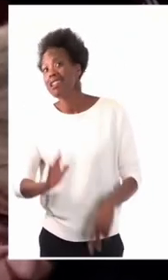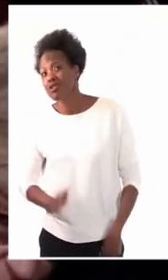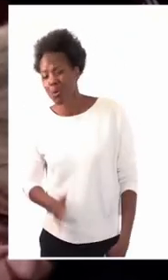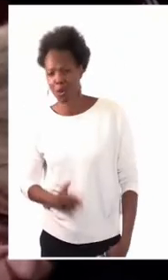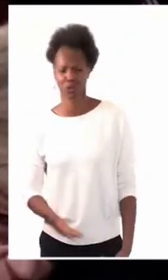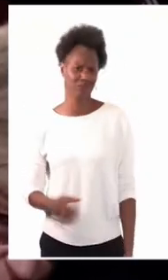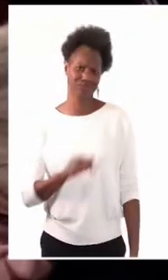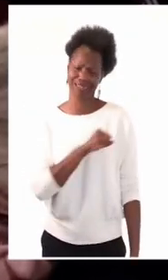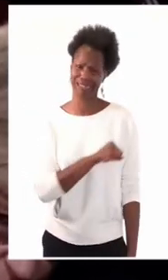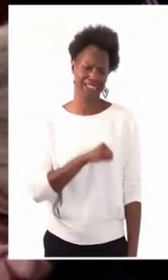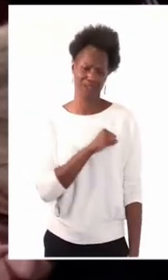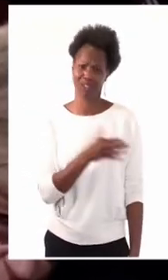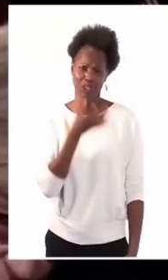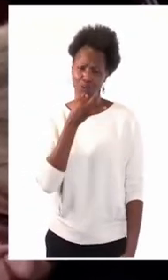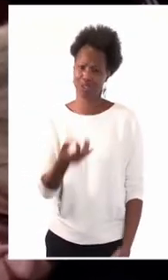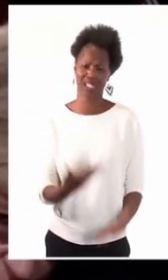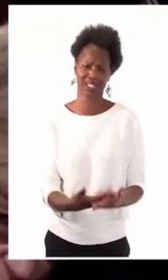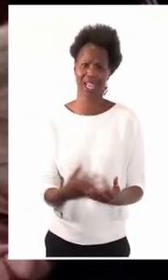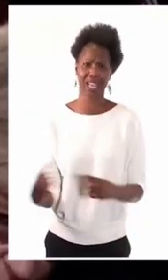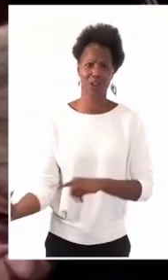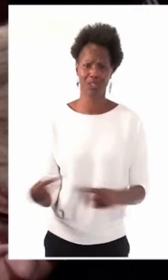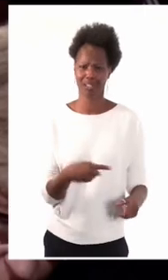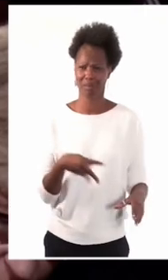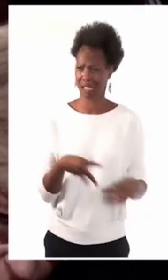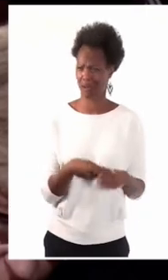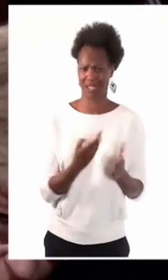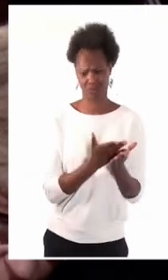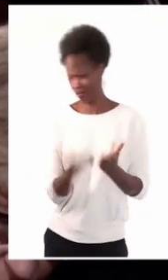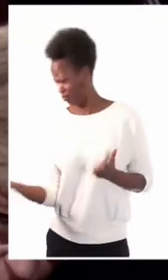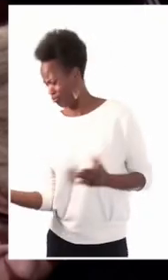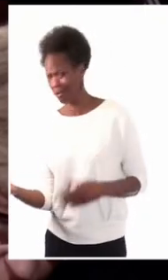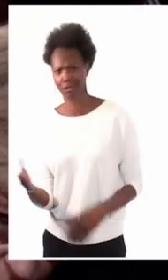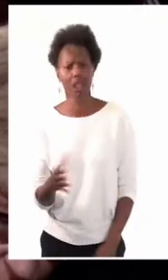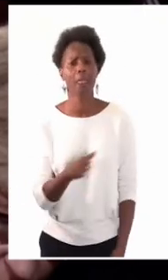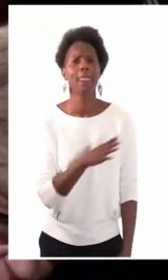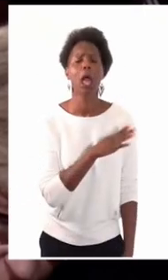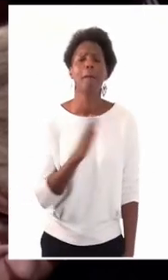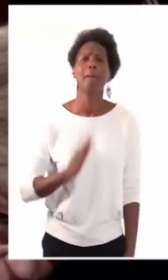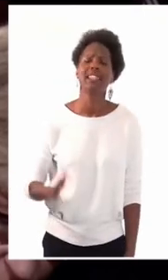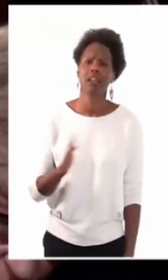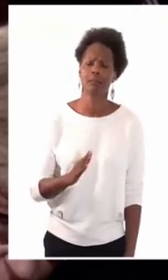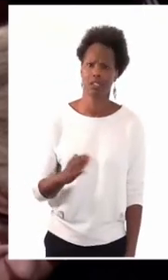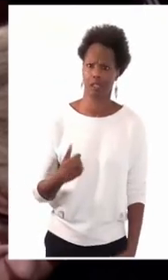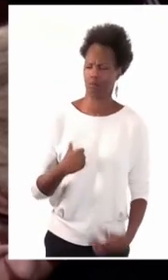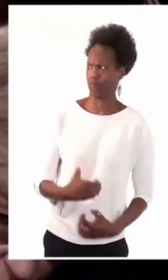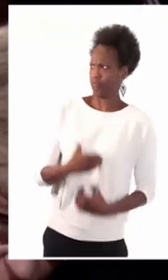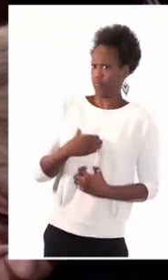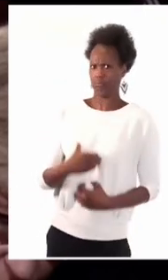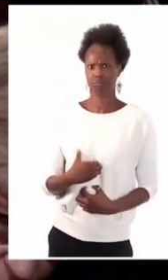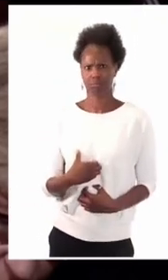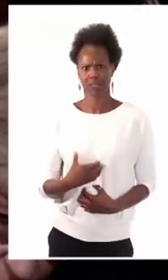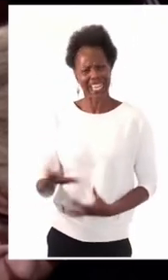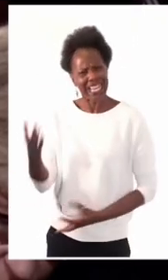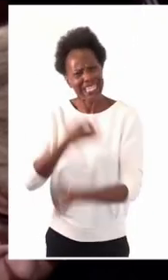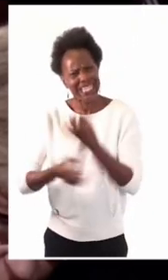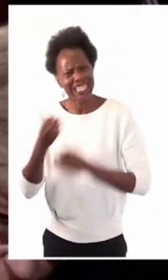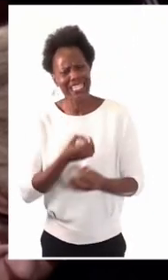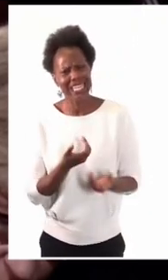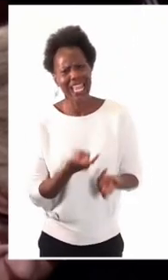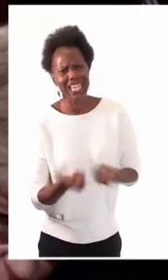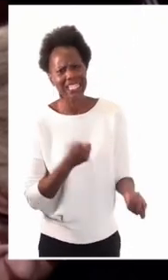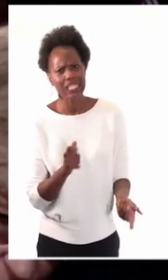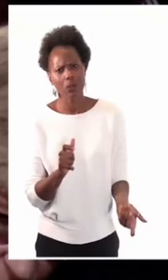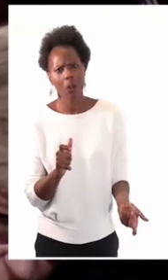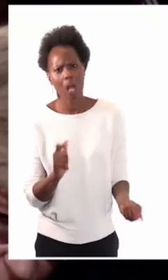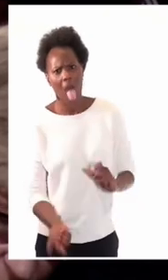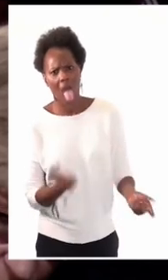à fait escamotée. Madame Bichet, j'ai été assez choqué quand je vous ai entendu parler de gestion sclérosée. La sclérose, c'est quelque chose qui ne bouge plus,